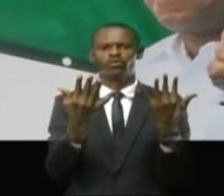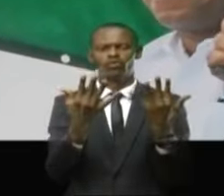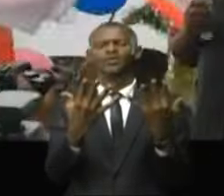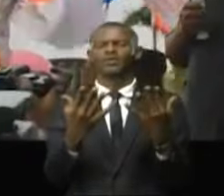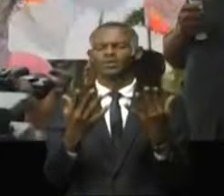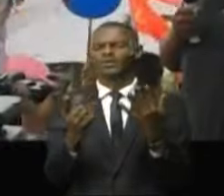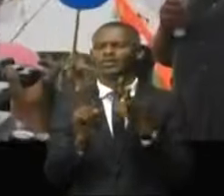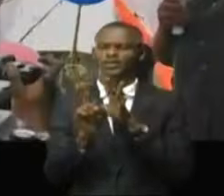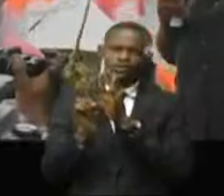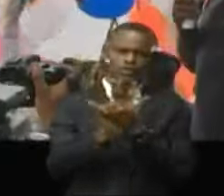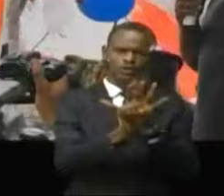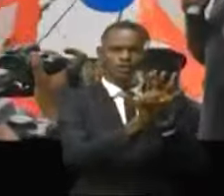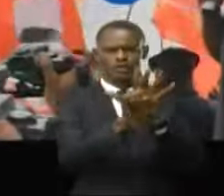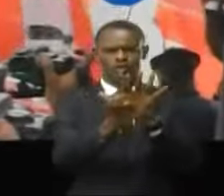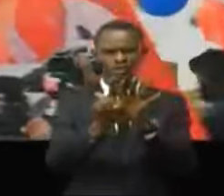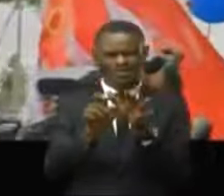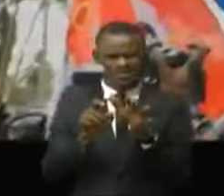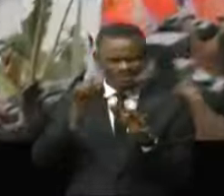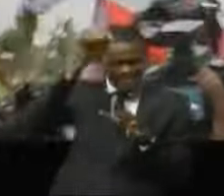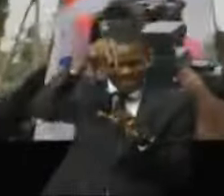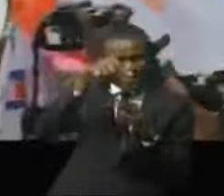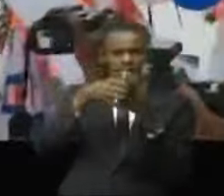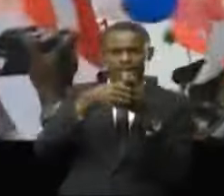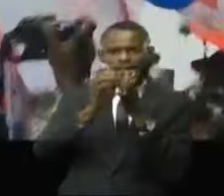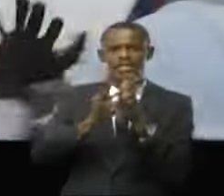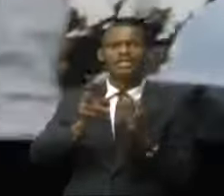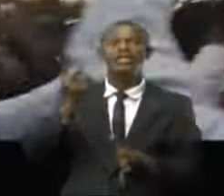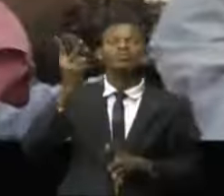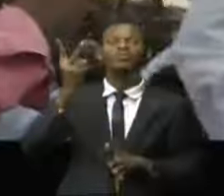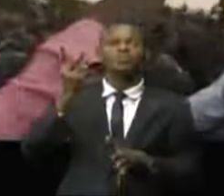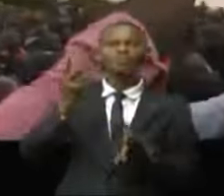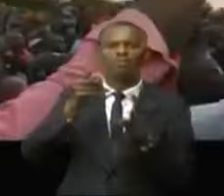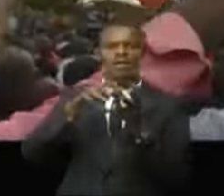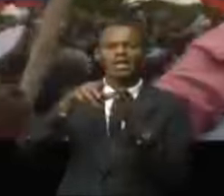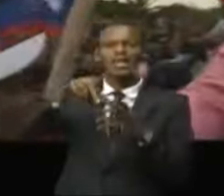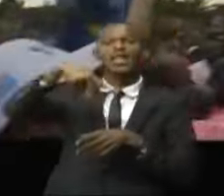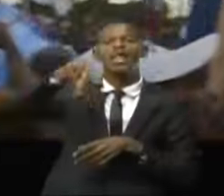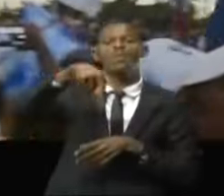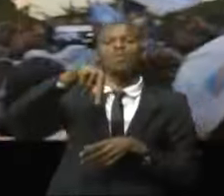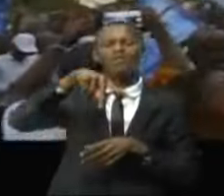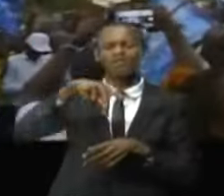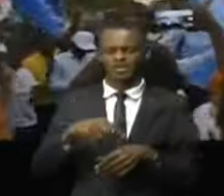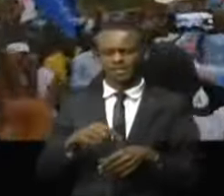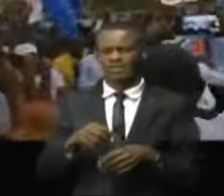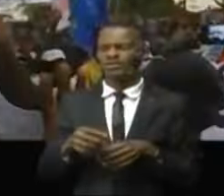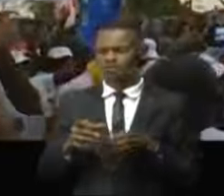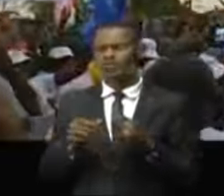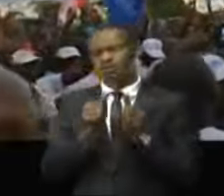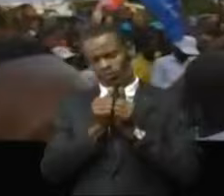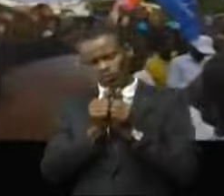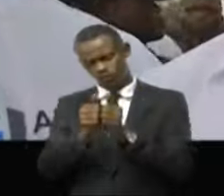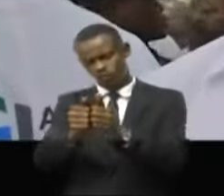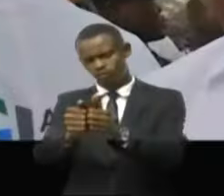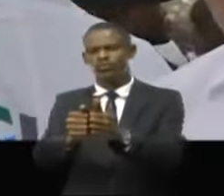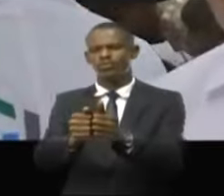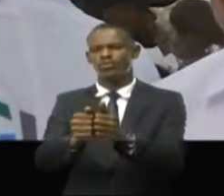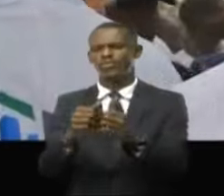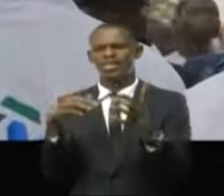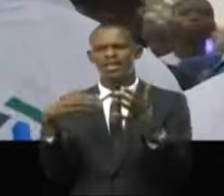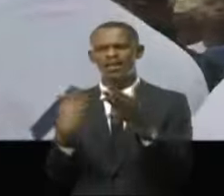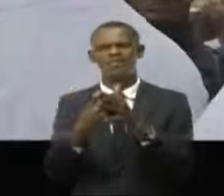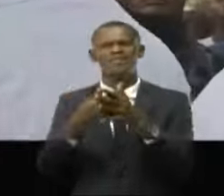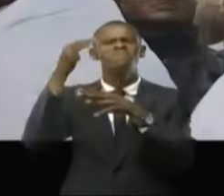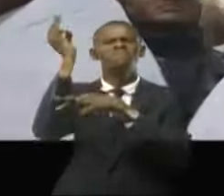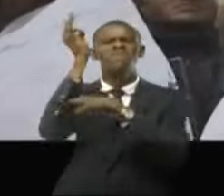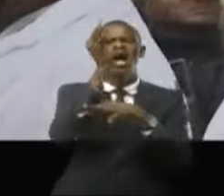Mende Omalanga et Jean-Charles Okotolola Kombe. Le message est clair, prêchez l'unité des fils et fille du Sankourou. Le Sankourou, c'est